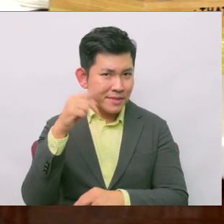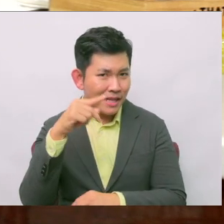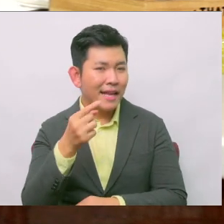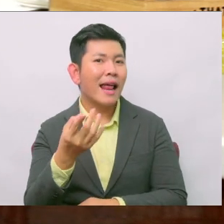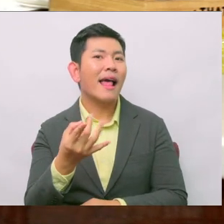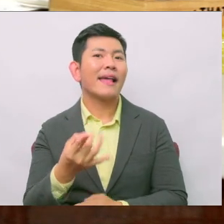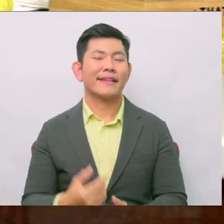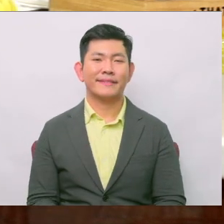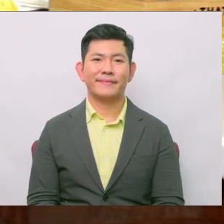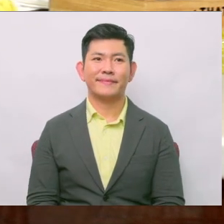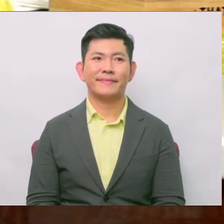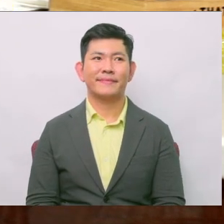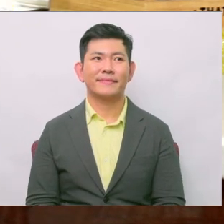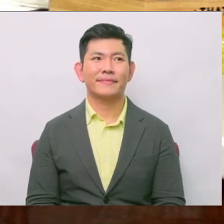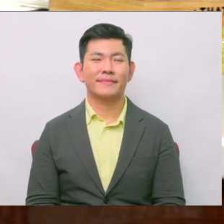ษ